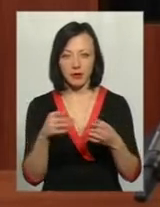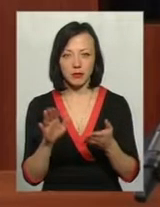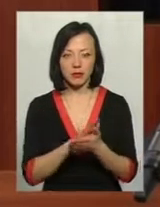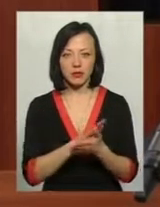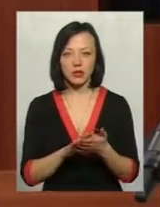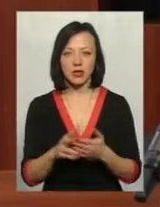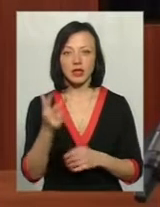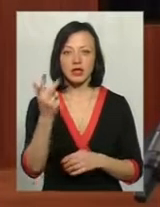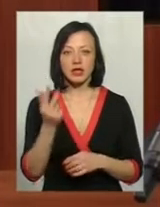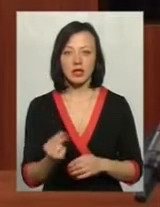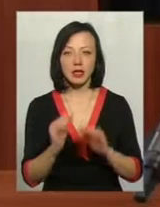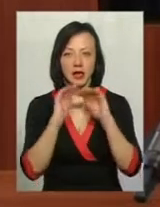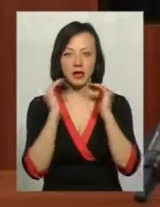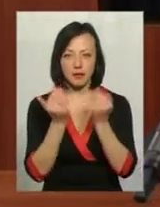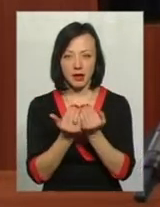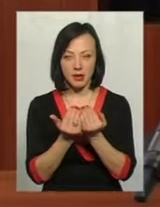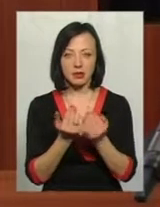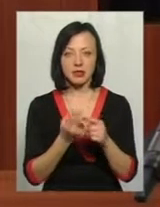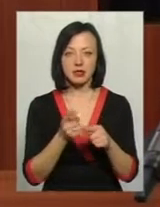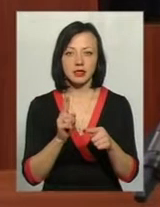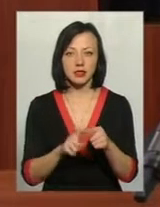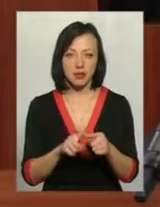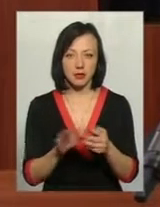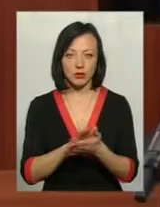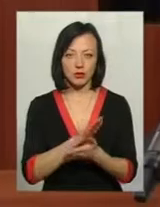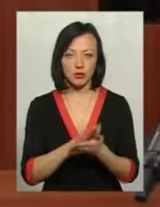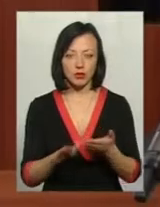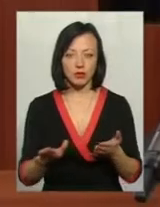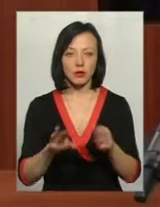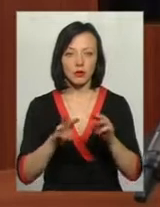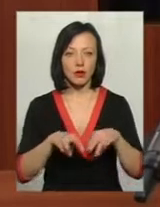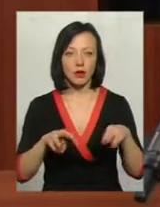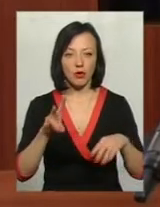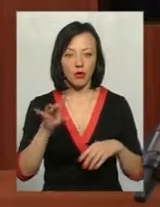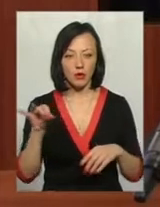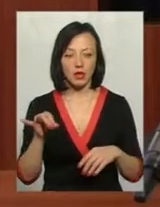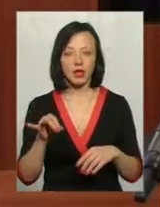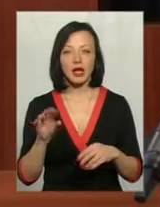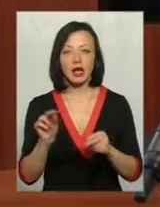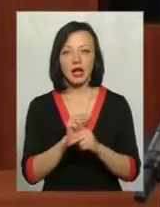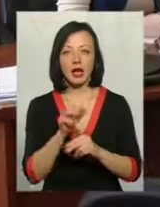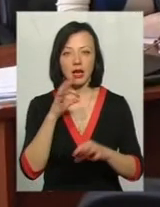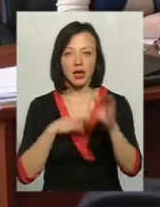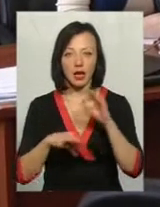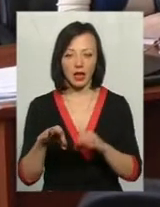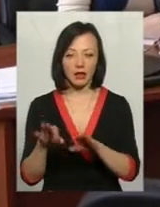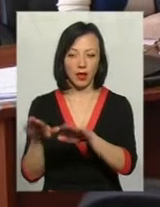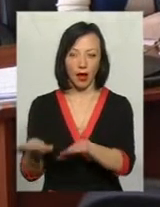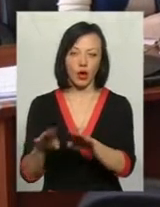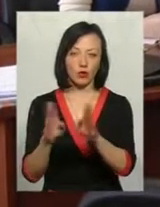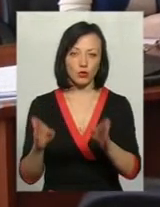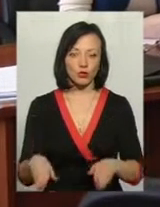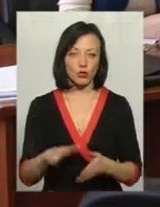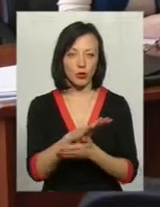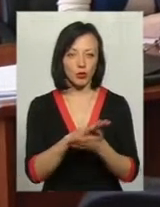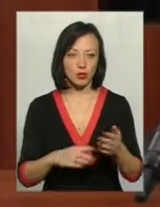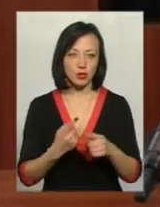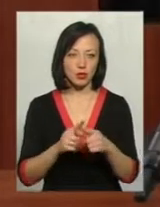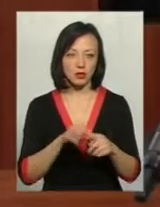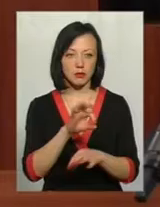дні реанімації, теж на це мільйони пішло далі. І врешті-решт ліки на тумбочку. Ми будемо продовжувати ці всі